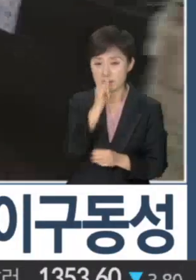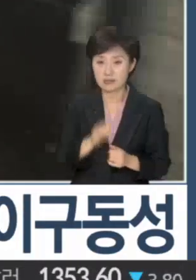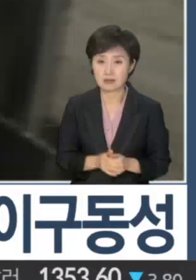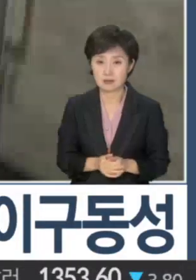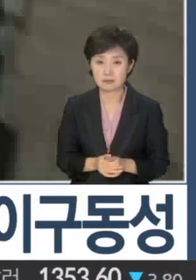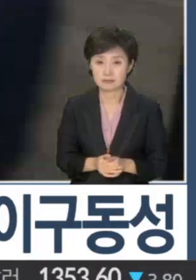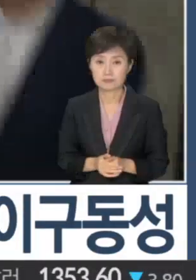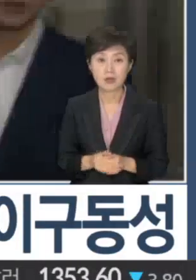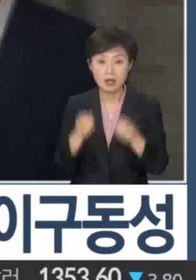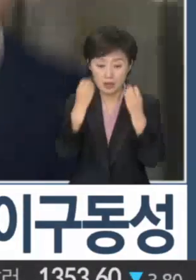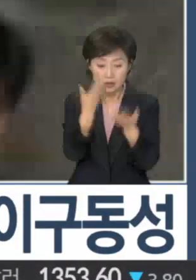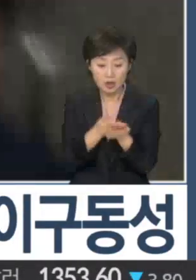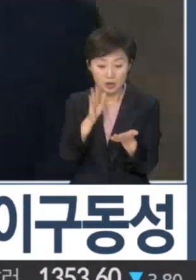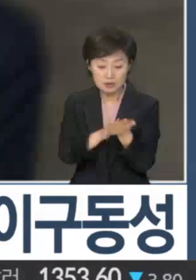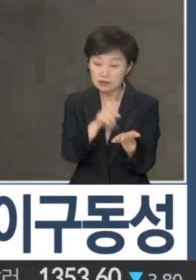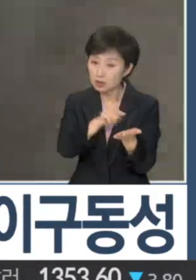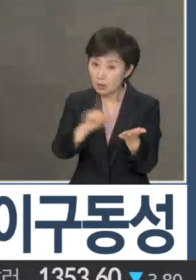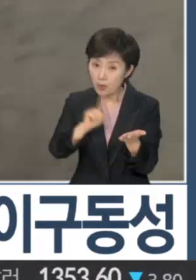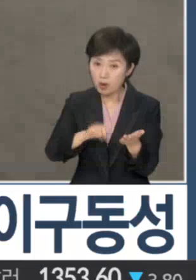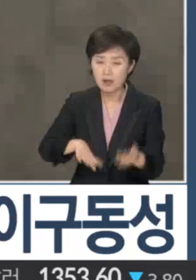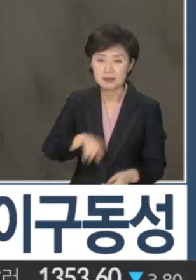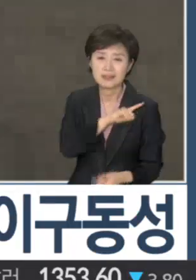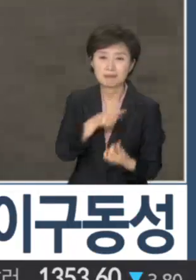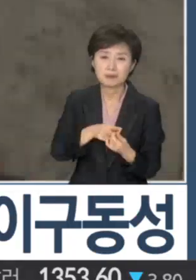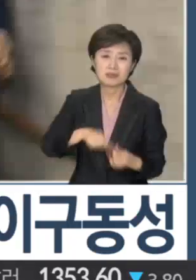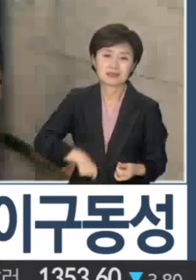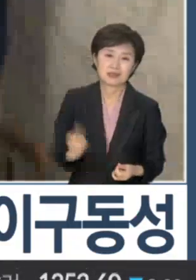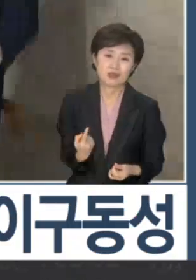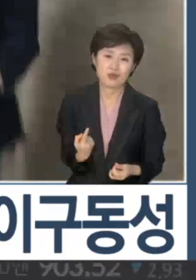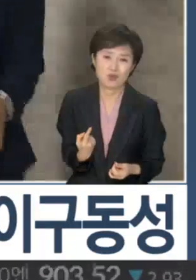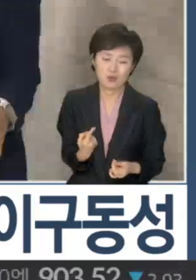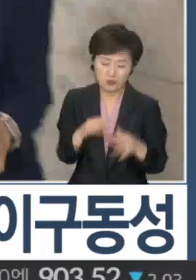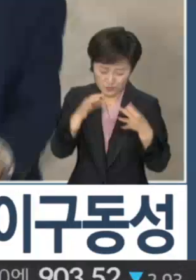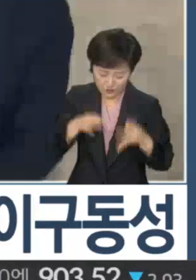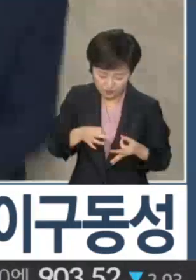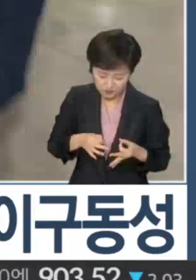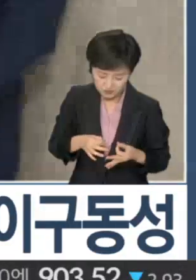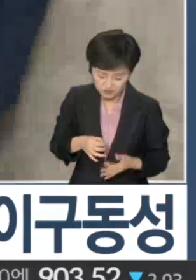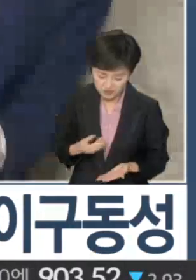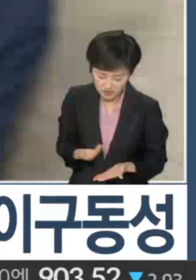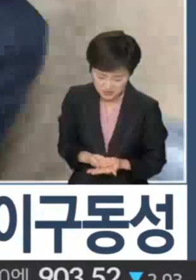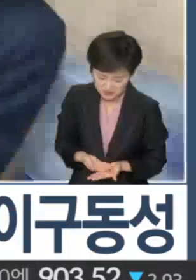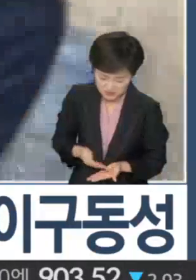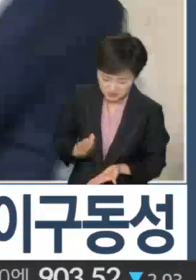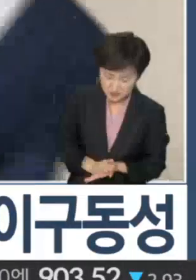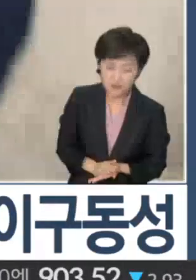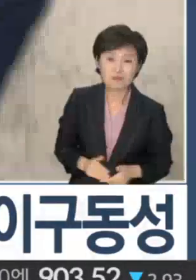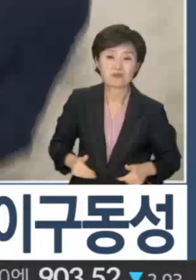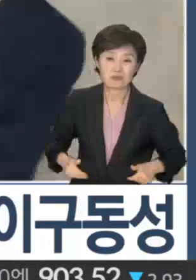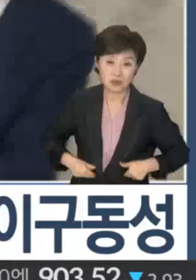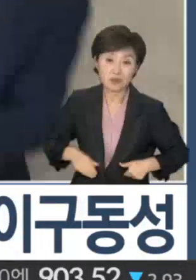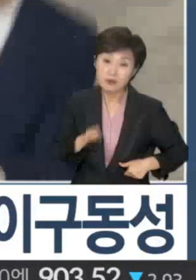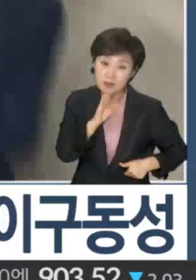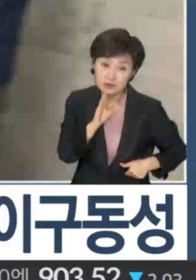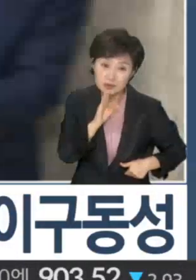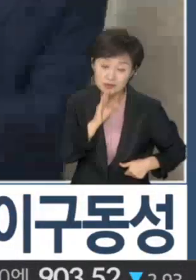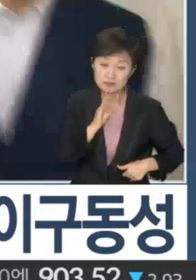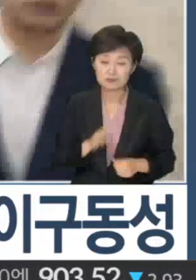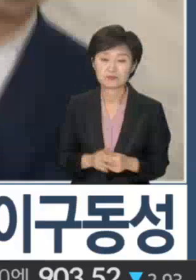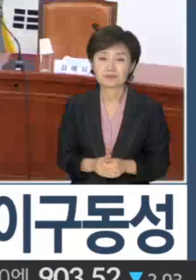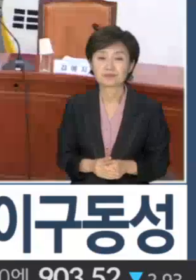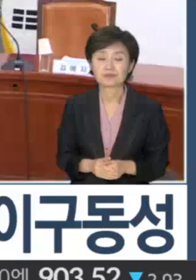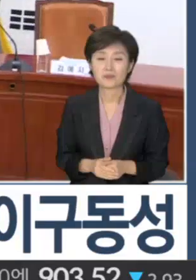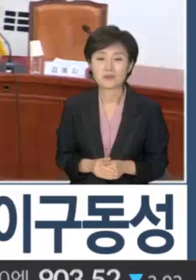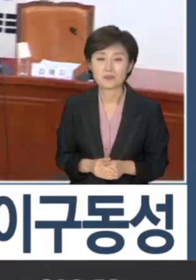것은 스스로부터의 무한 희생들을 할 수 있는 각오가 돼 있을 때 우리 공동체가 전체 살기 위한 비전들을 설정할 수가 있는